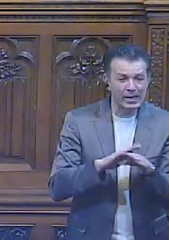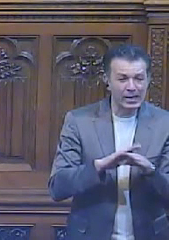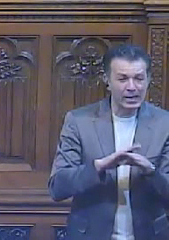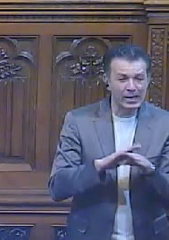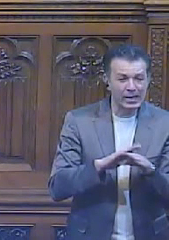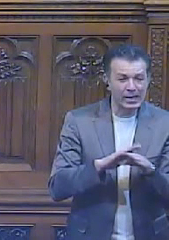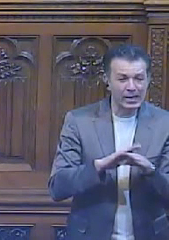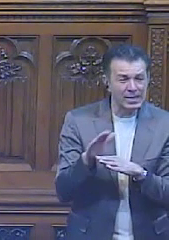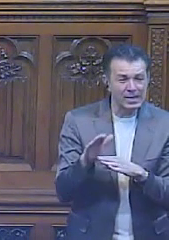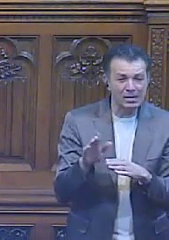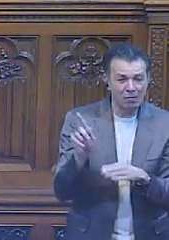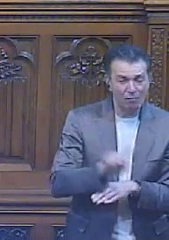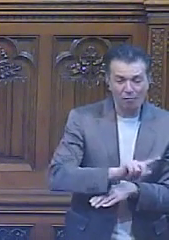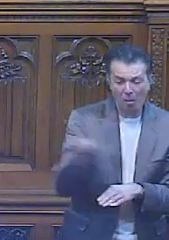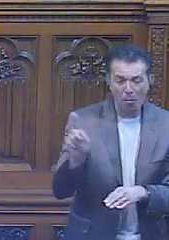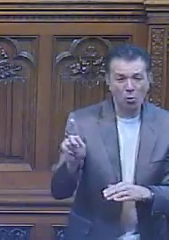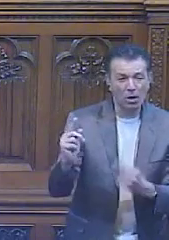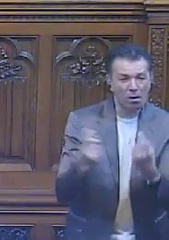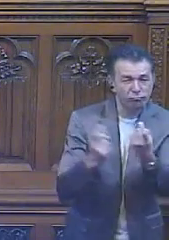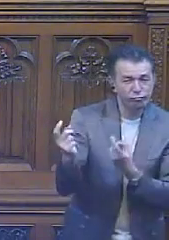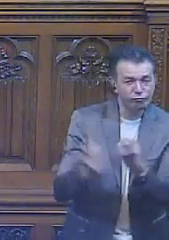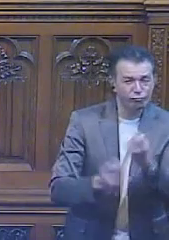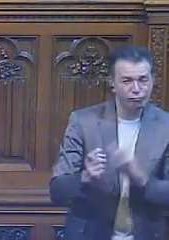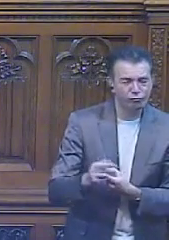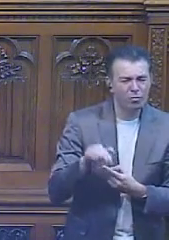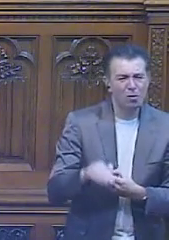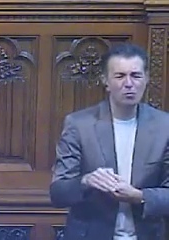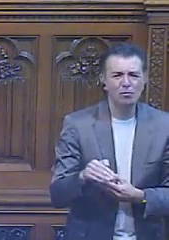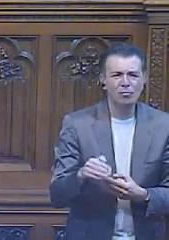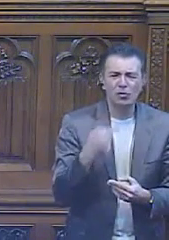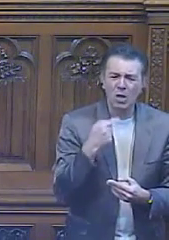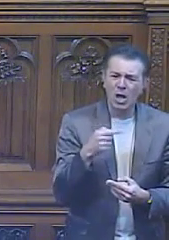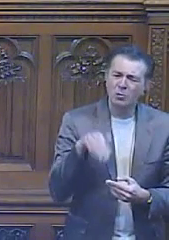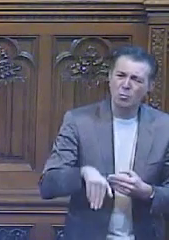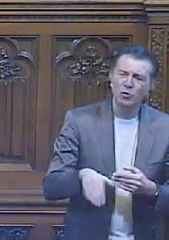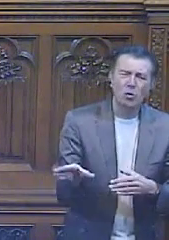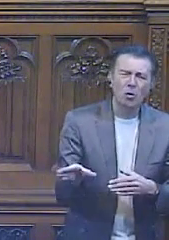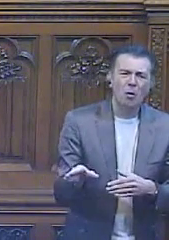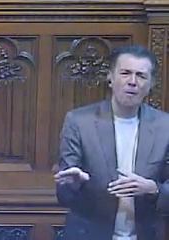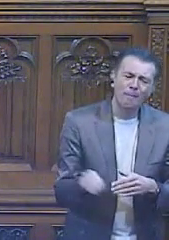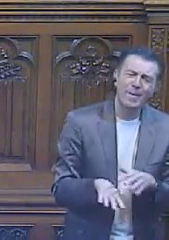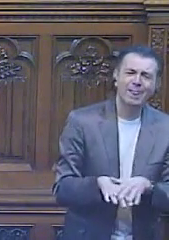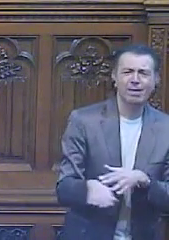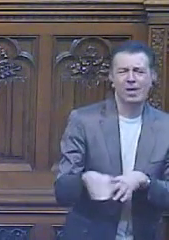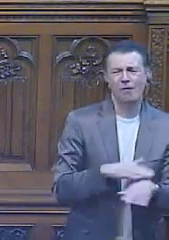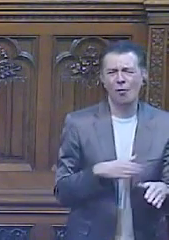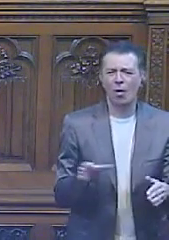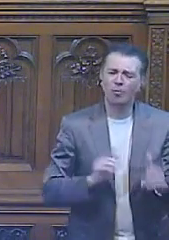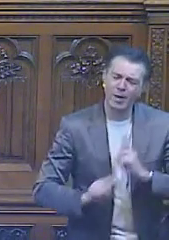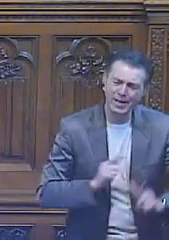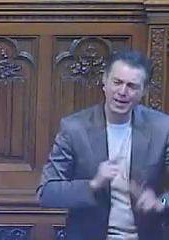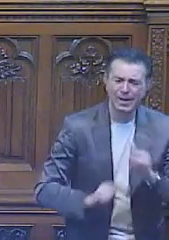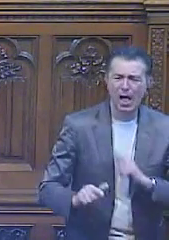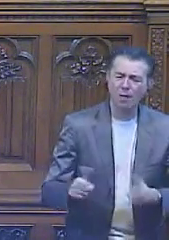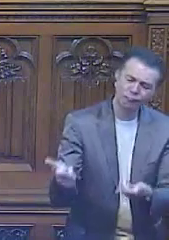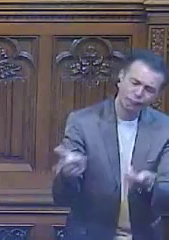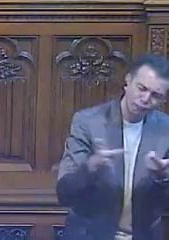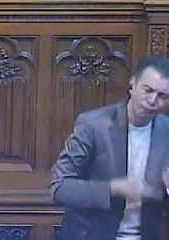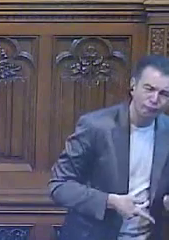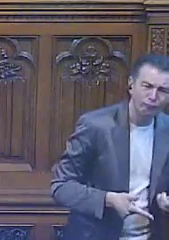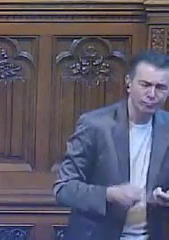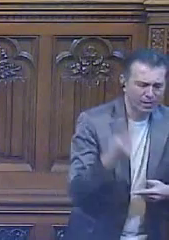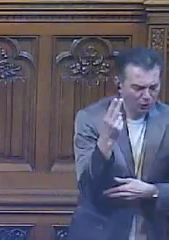Zuwanderer. Es wird immer davon gesprochen, man muss Mitgefühl und Mitleid haben. gastfreundlich sein. Ja, natürlich, Wien war